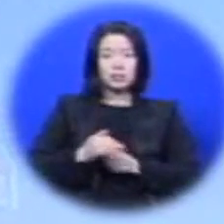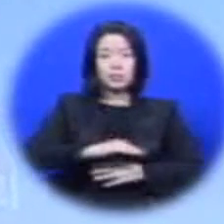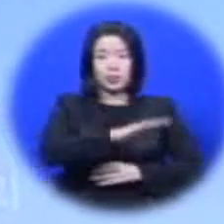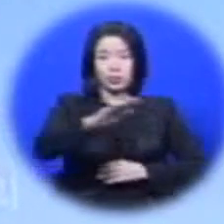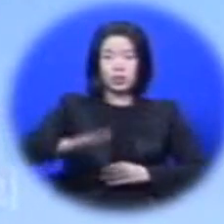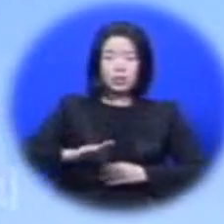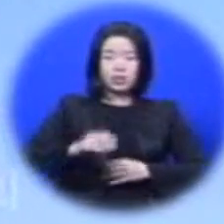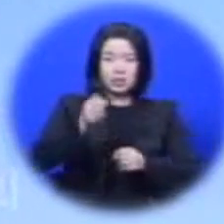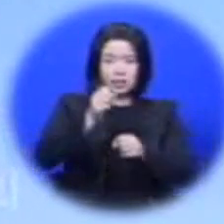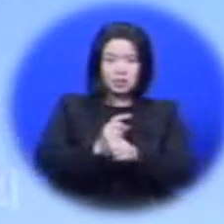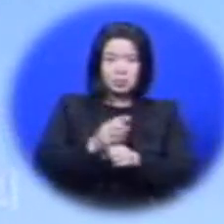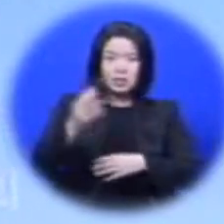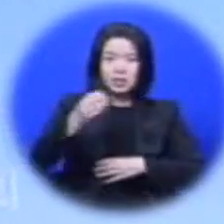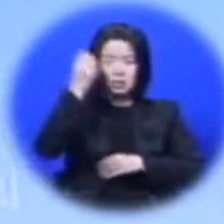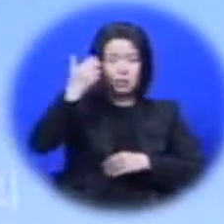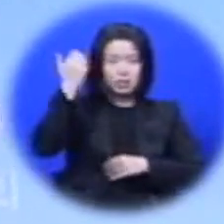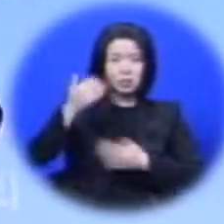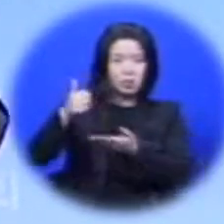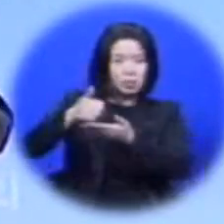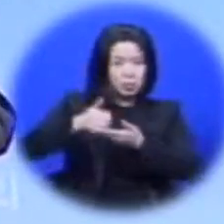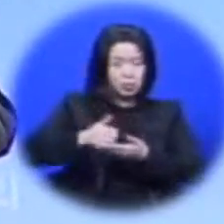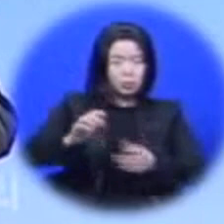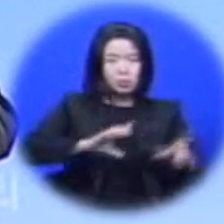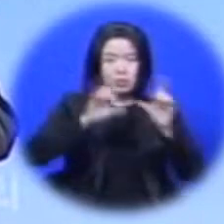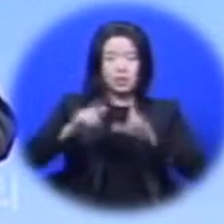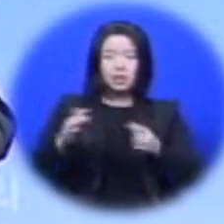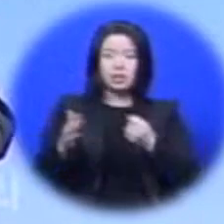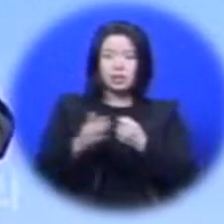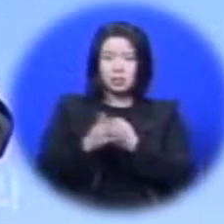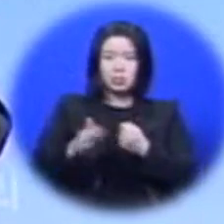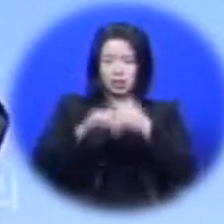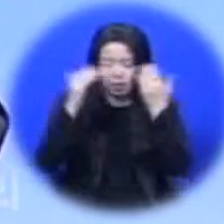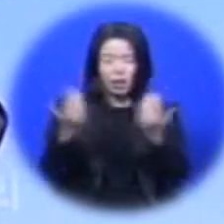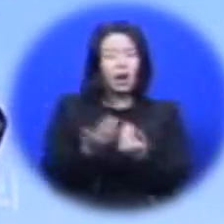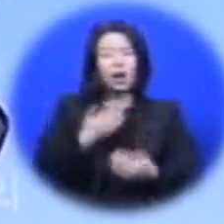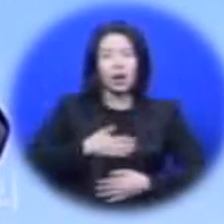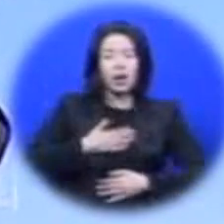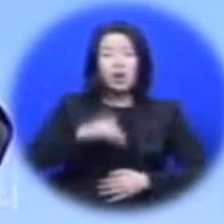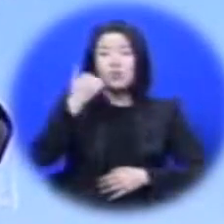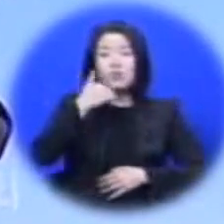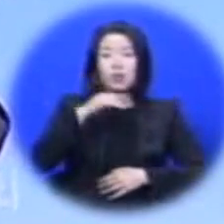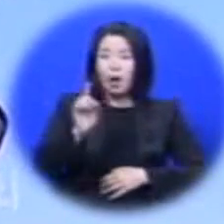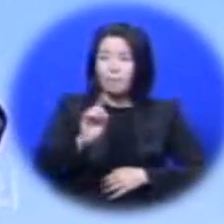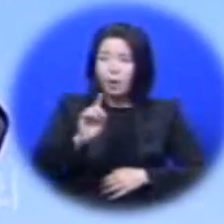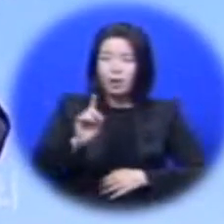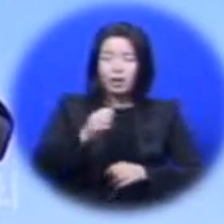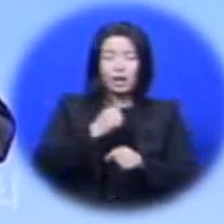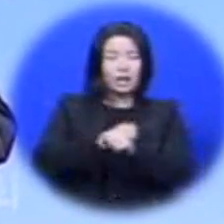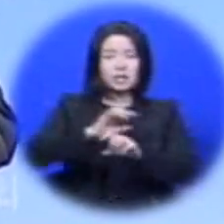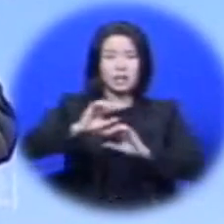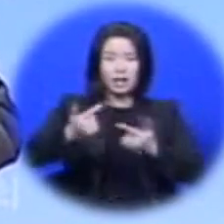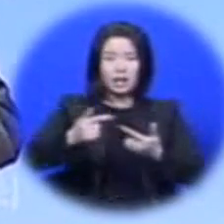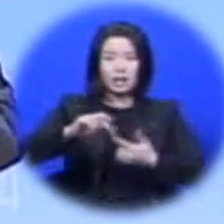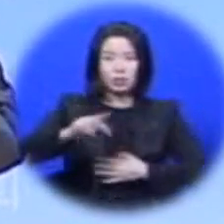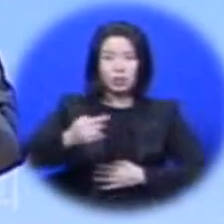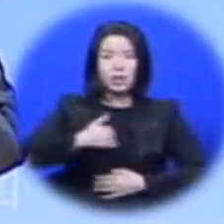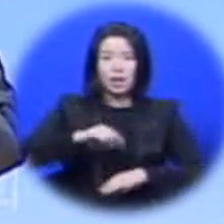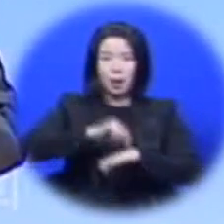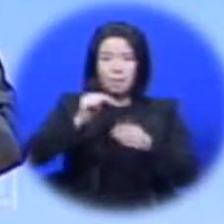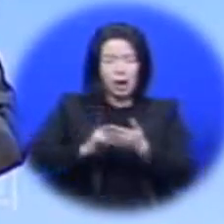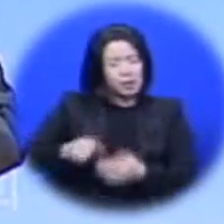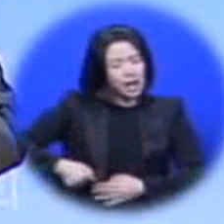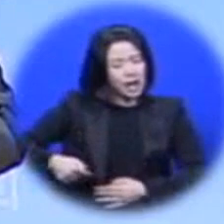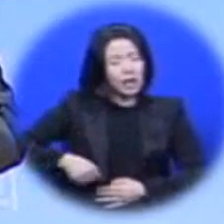우리는 이미 성령님을 모시고 사니까 다 아세요. 성령님께서 누가 뭐라 그러지 않았는데도 내 마음에 자꾸 찔림이